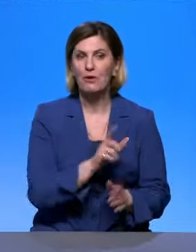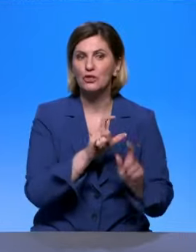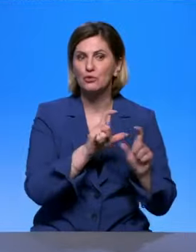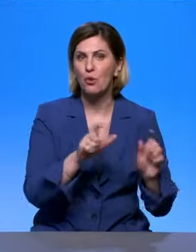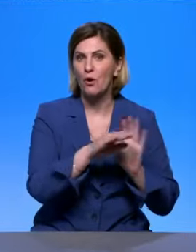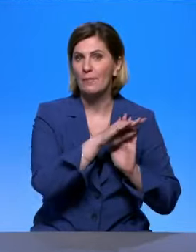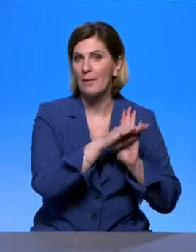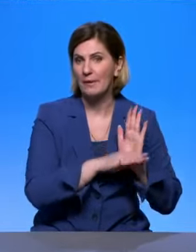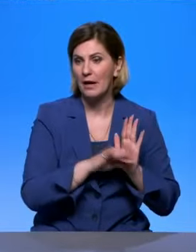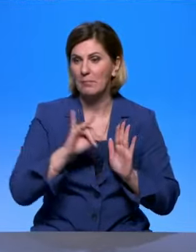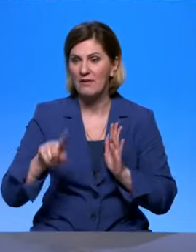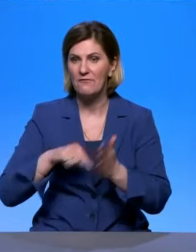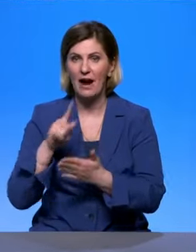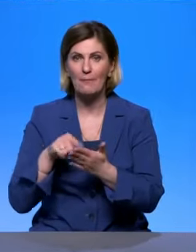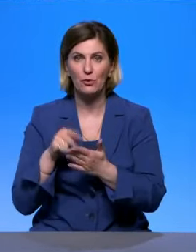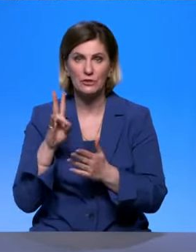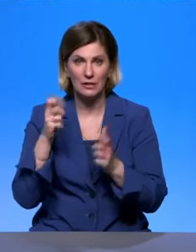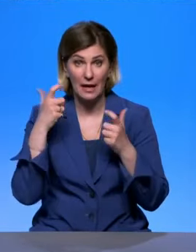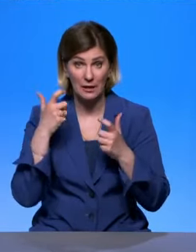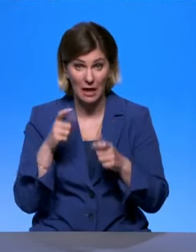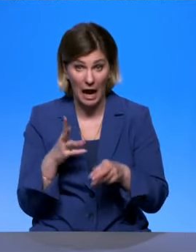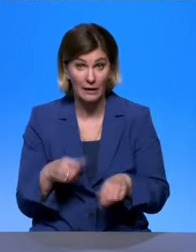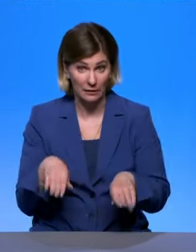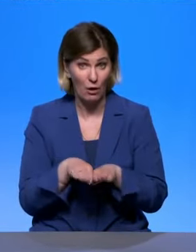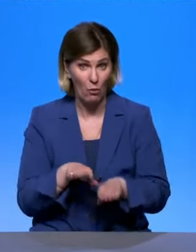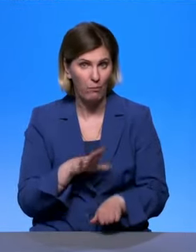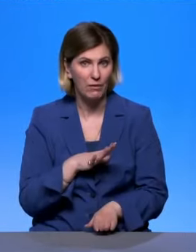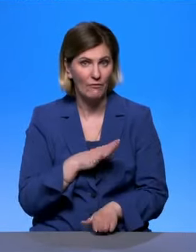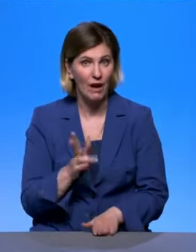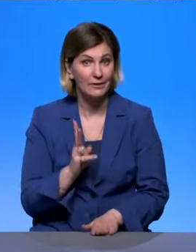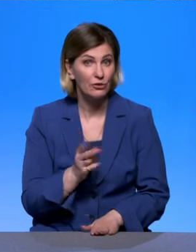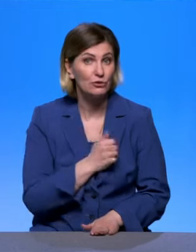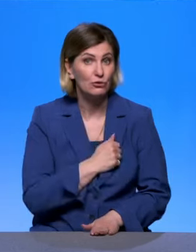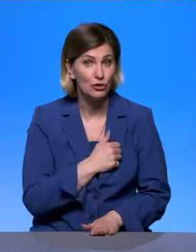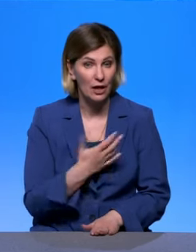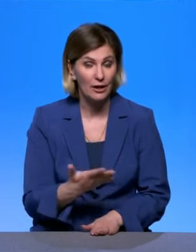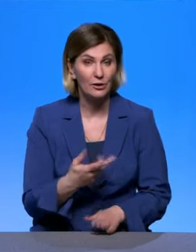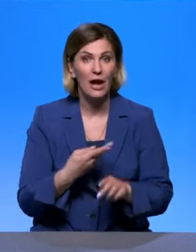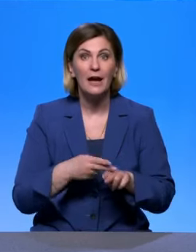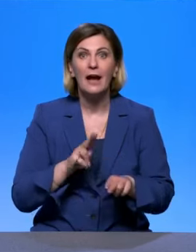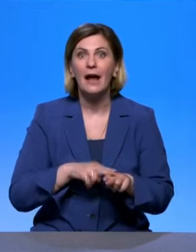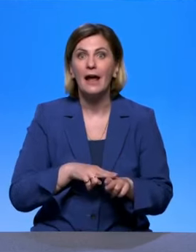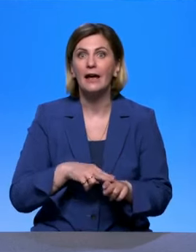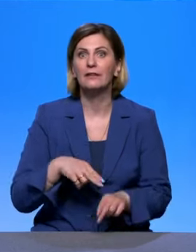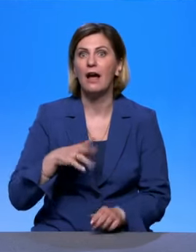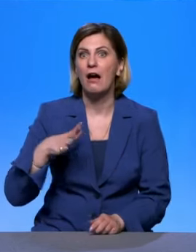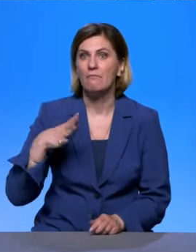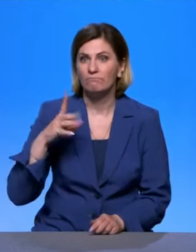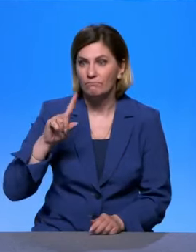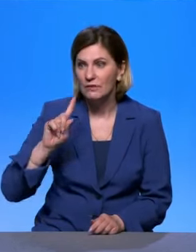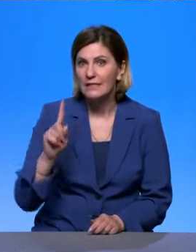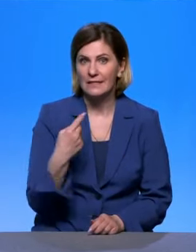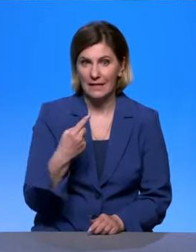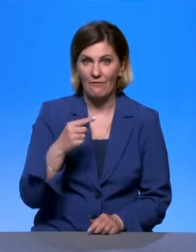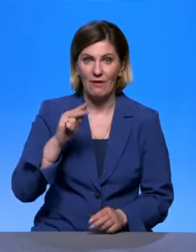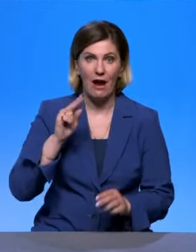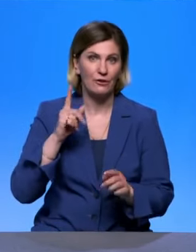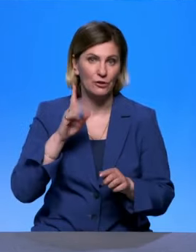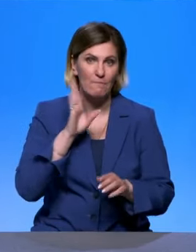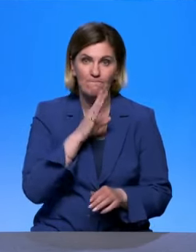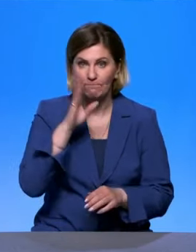и вопросами на экзаменах, а такое бывает, к сожалению. Но это вынуждает родителей нанимать репетиторов, а